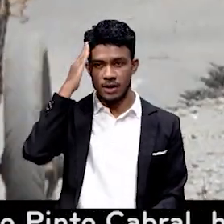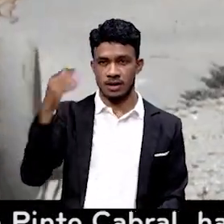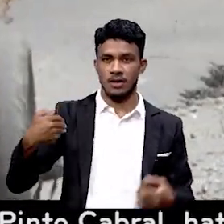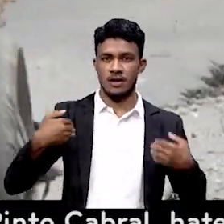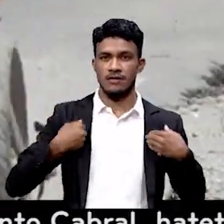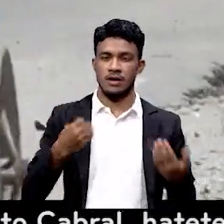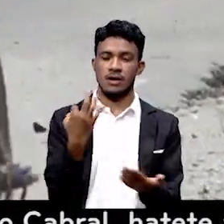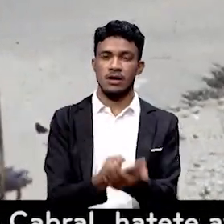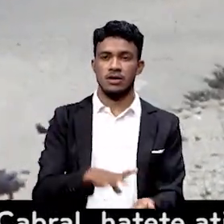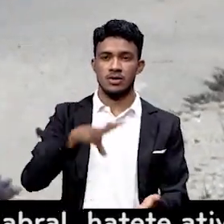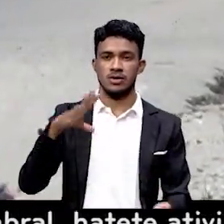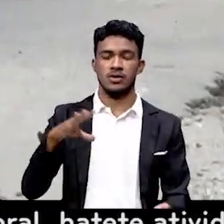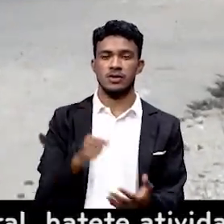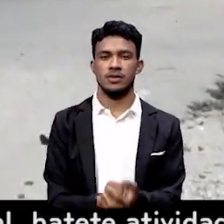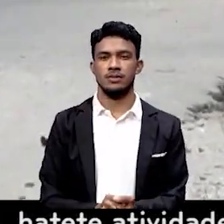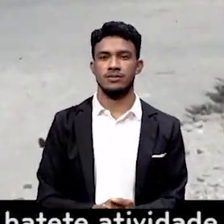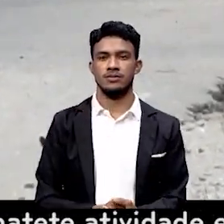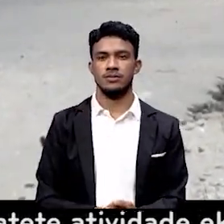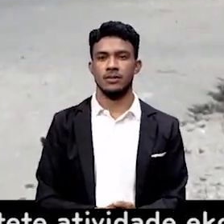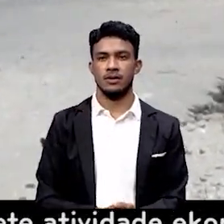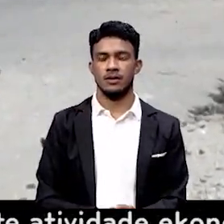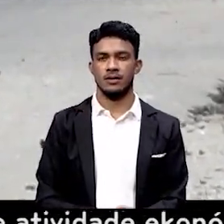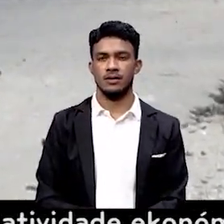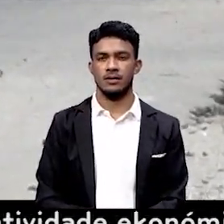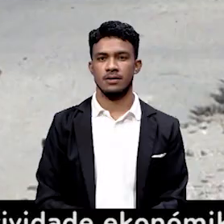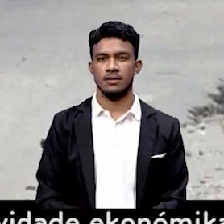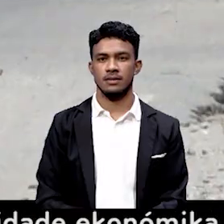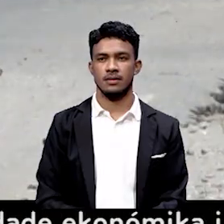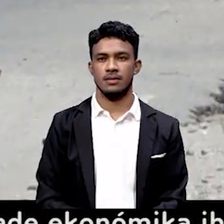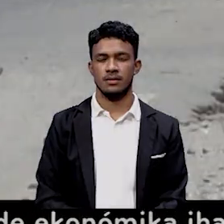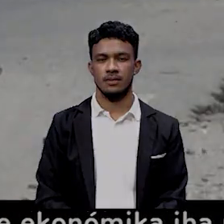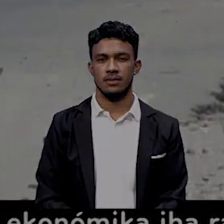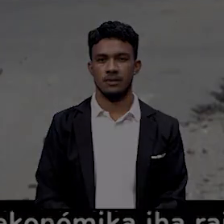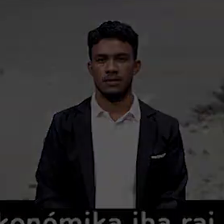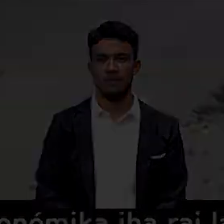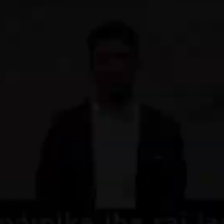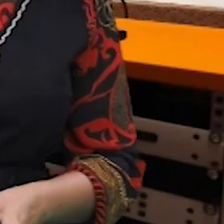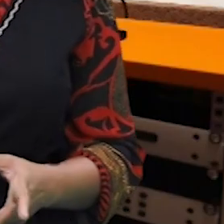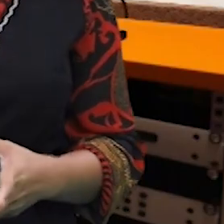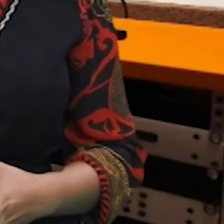soin mina no gas Lucrecia Bacon Jacinto Fuca GMN.